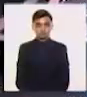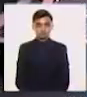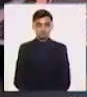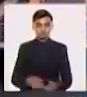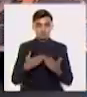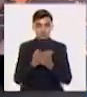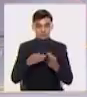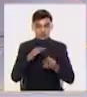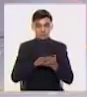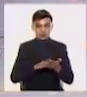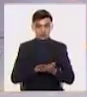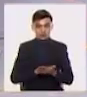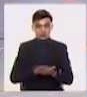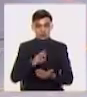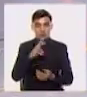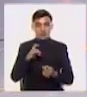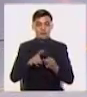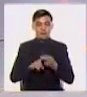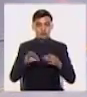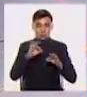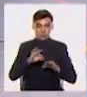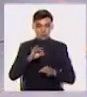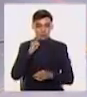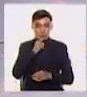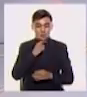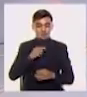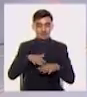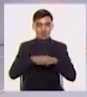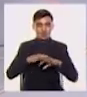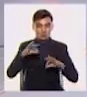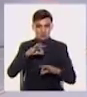Тікелей эфирде информбюро. Коронавирус ел экономикасының жүрегі